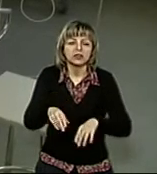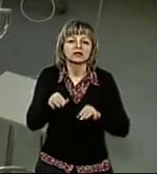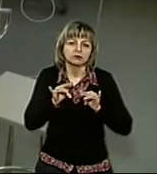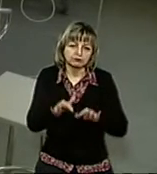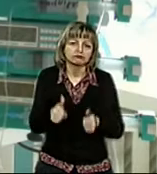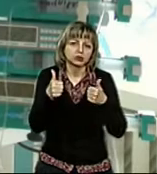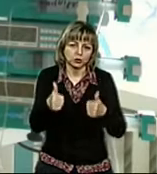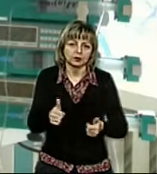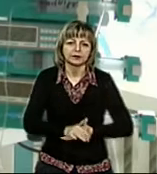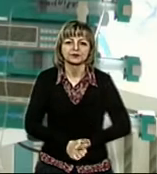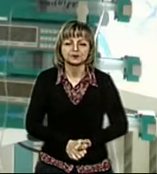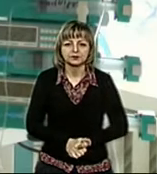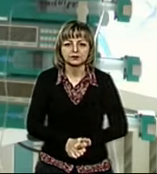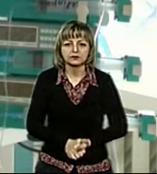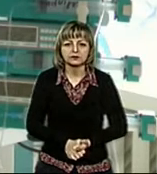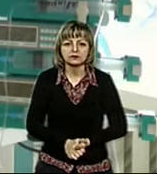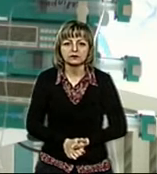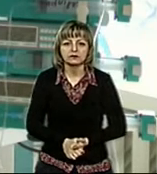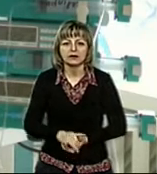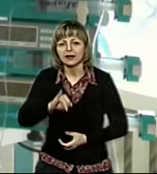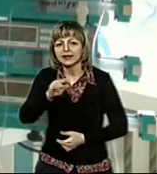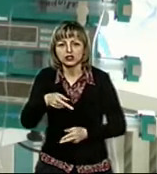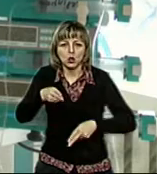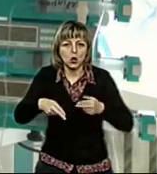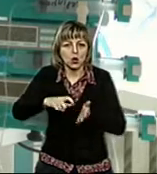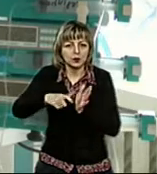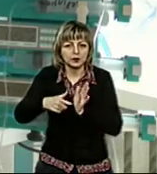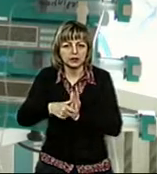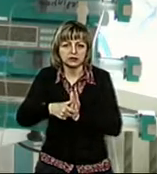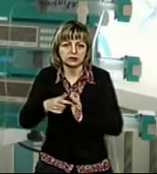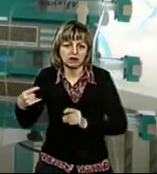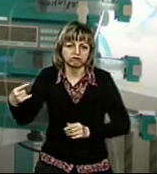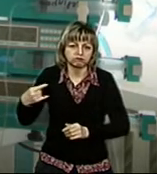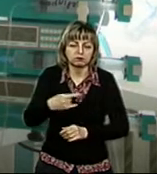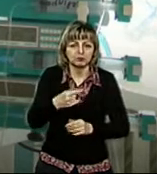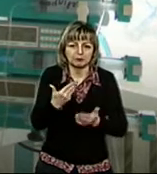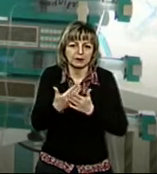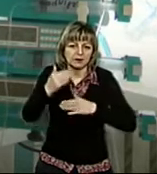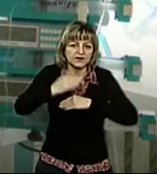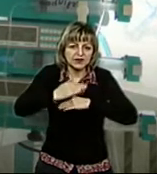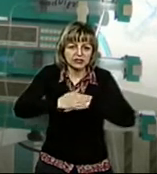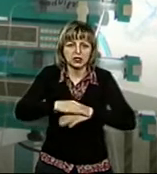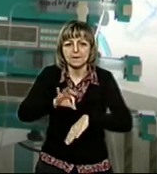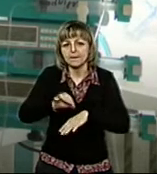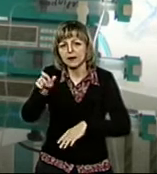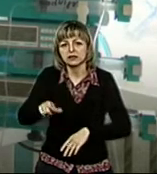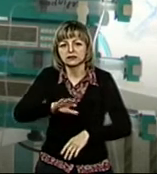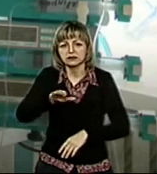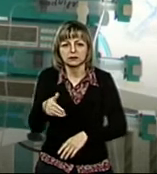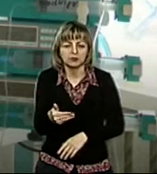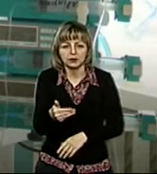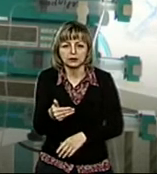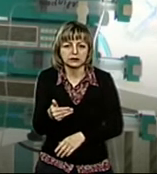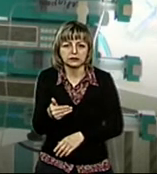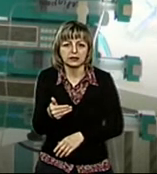минула добре. Виїхали діти з операційної під вечір. Пацієнт після великих